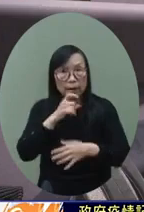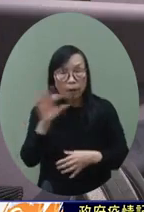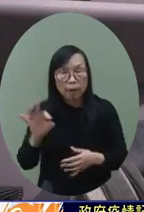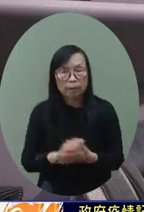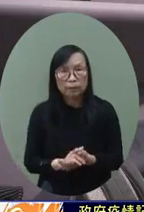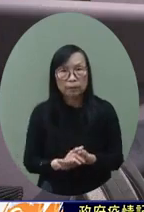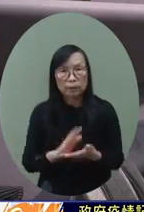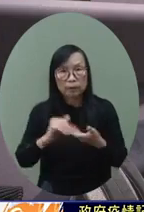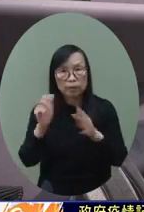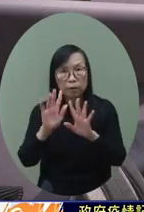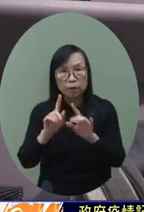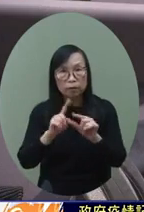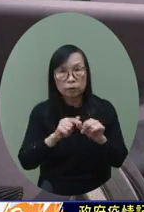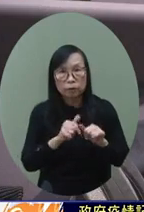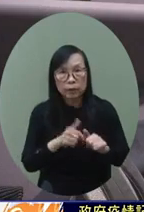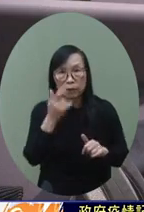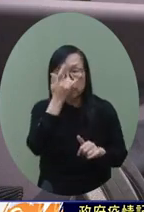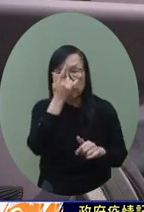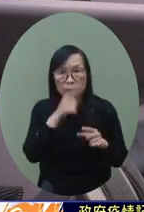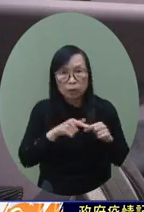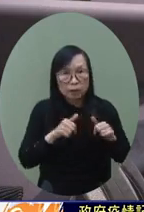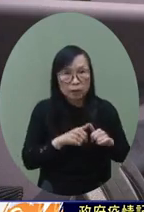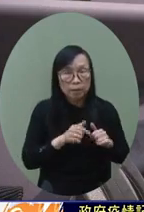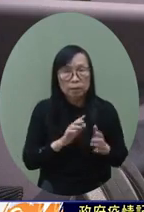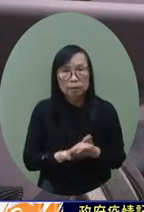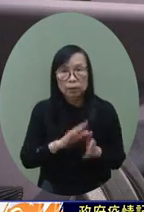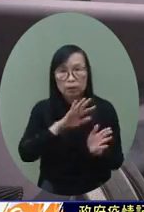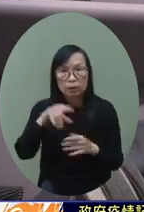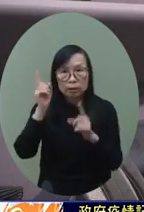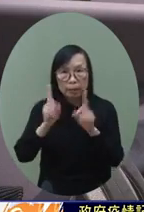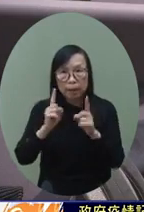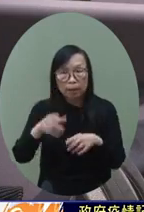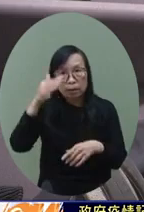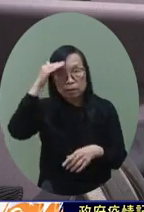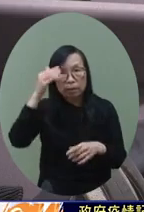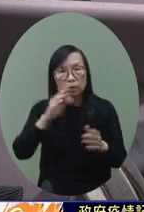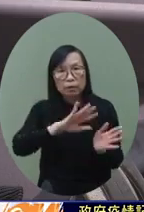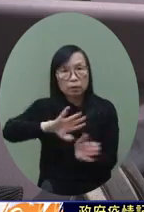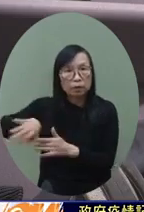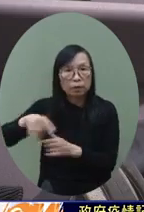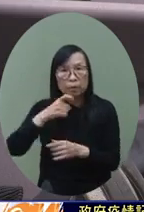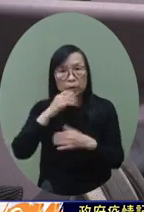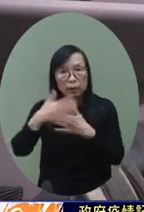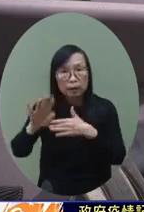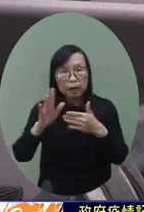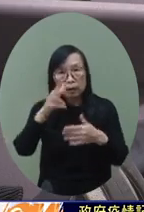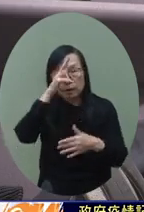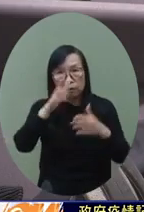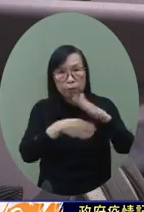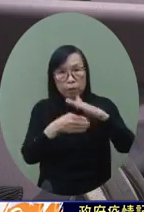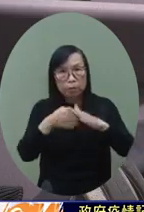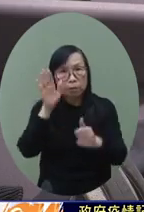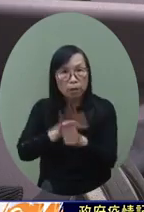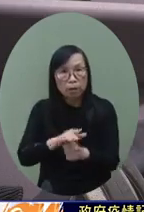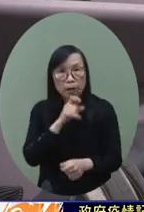衛生防護中心嗰啲啟德嗰個中心咧，其實除咗嗰100個紀律部隊之外咧，會唔會有其他政府部門的人員幫手